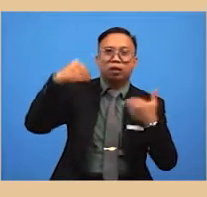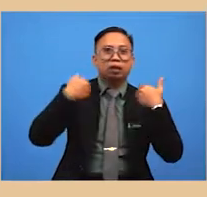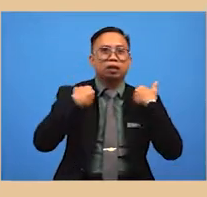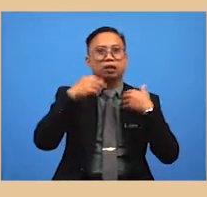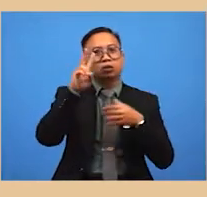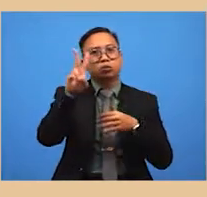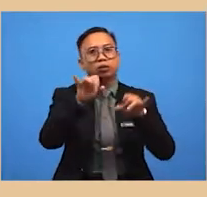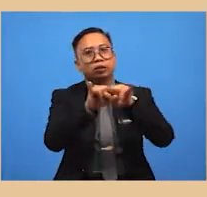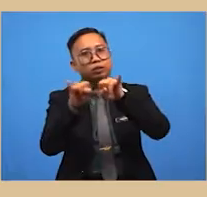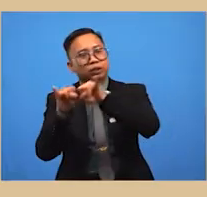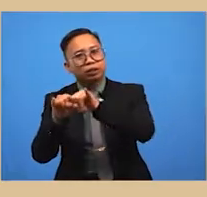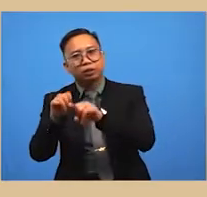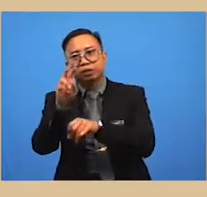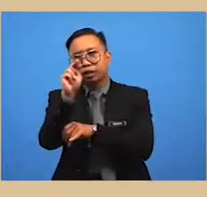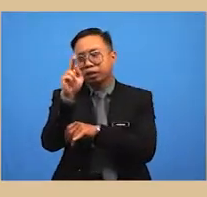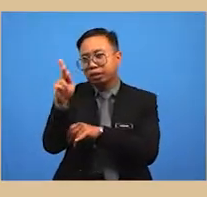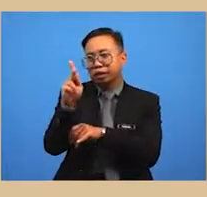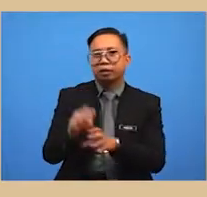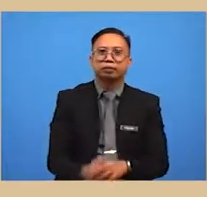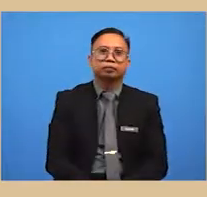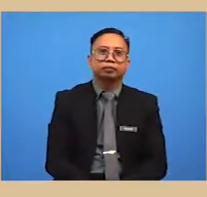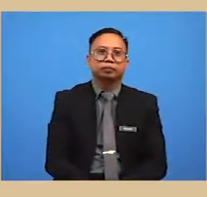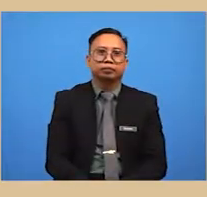dua jenis nukleus, iaitu